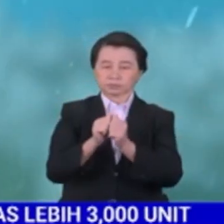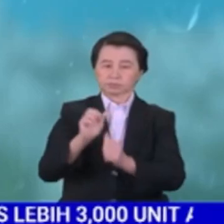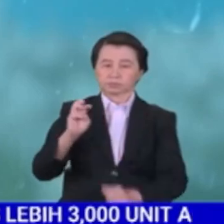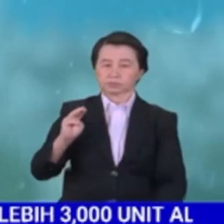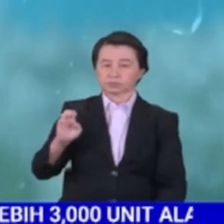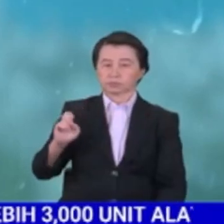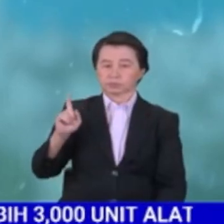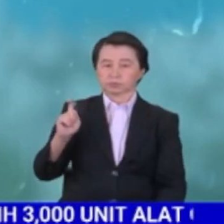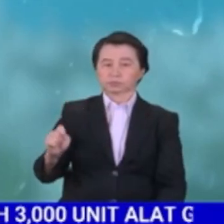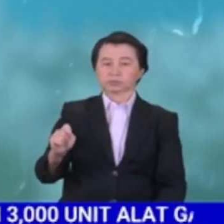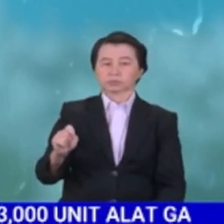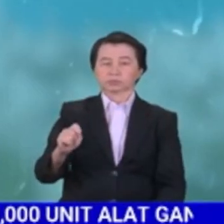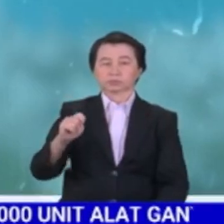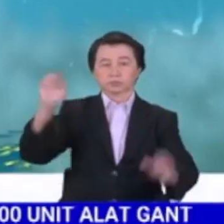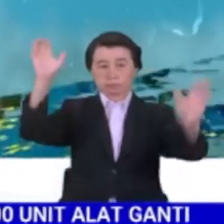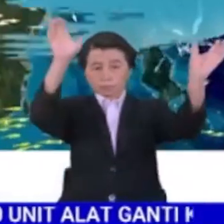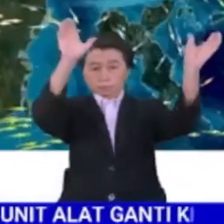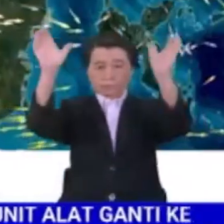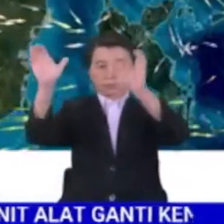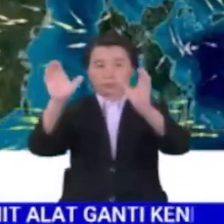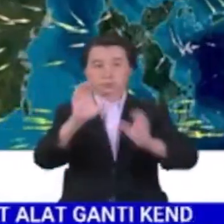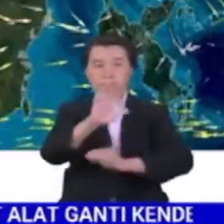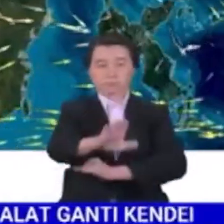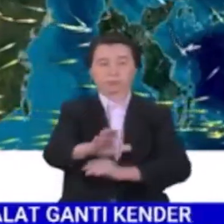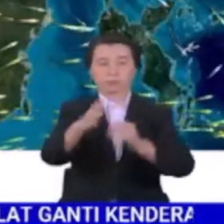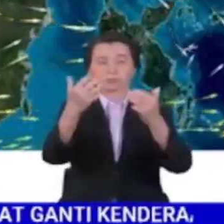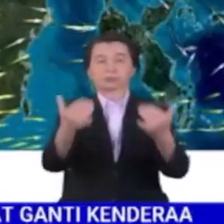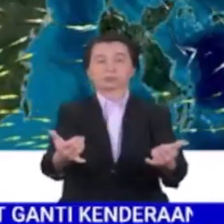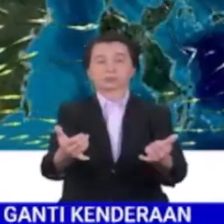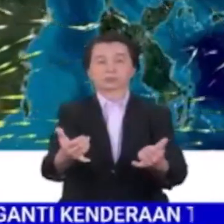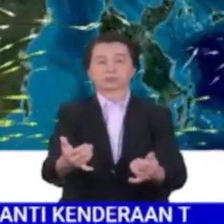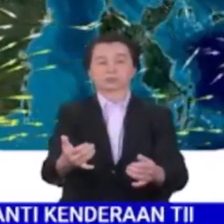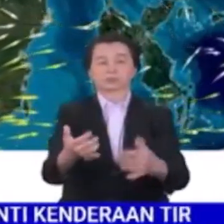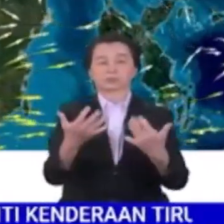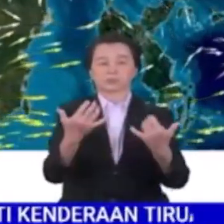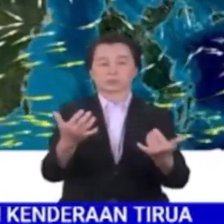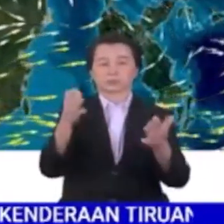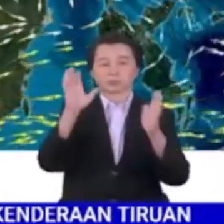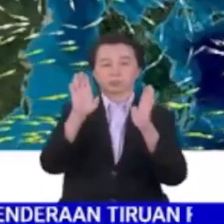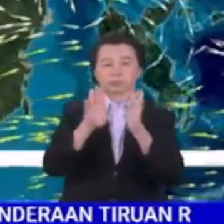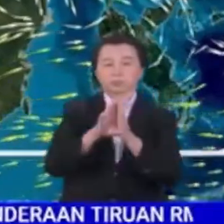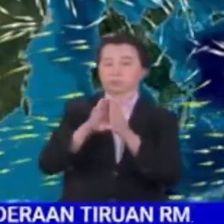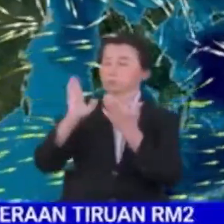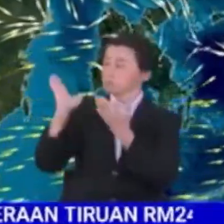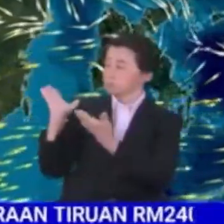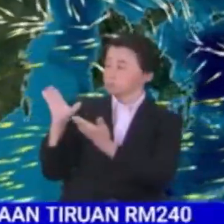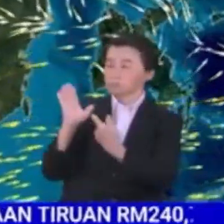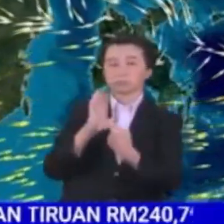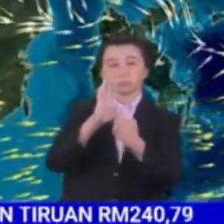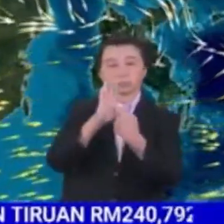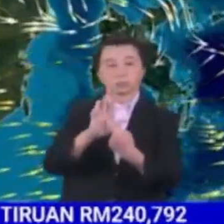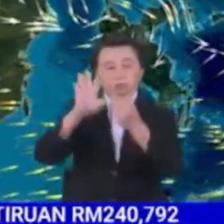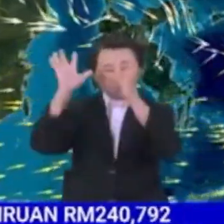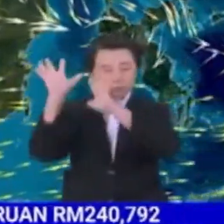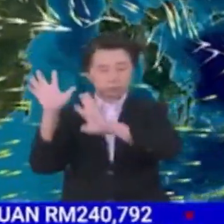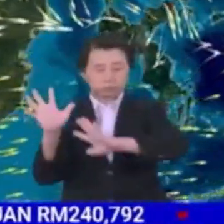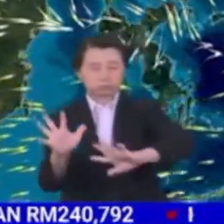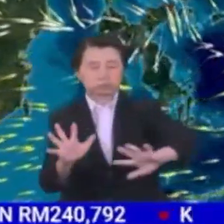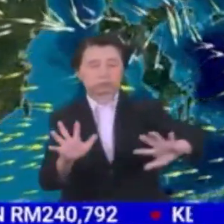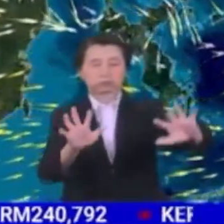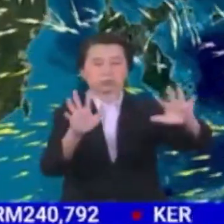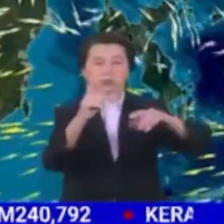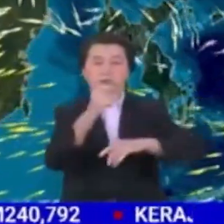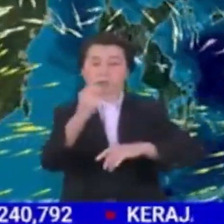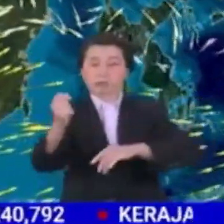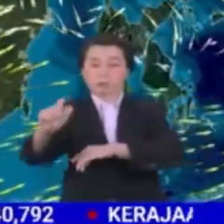Malaysia untuk kita ikuti perkembangan cuaca pada petang ini pula. Paparan carta angin permukaan menunjukkan luruan angin monsun dari